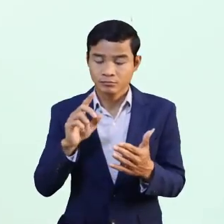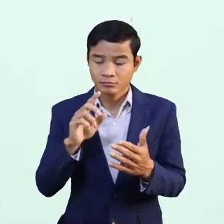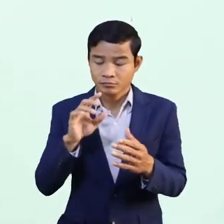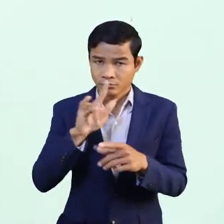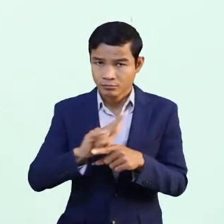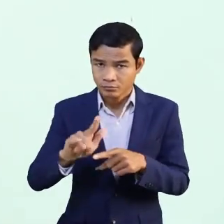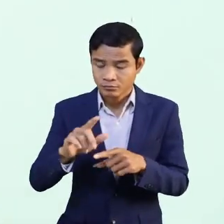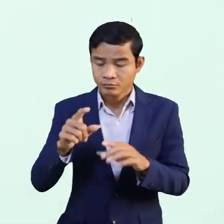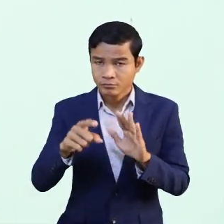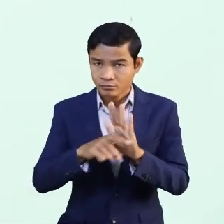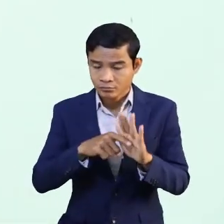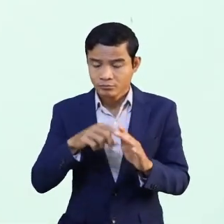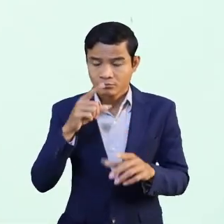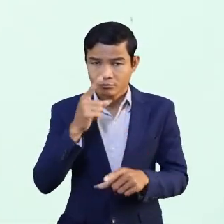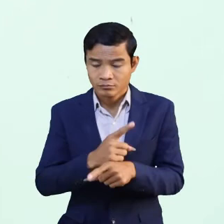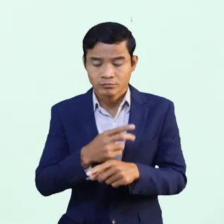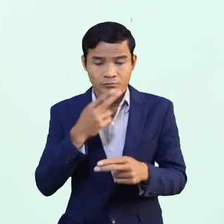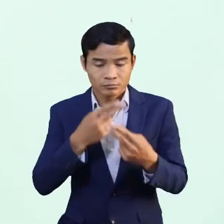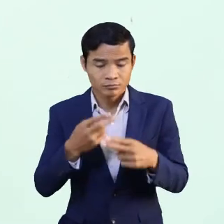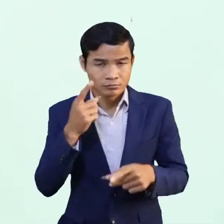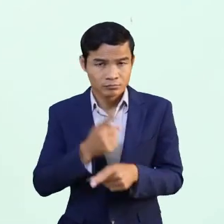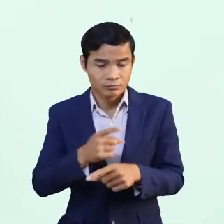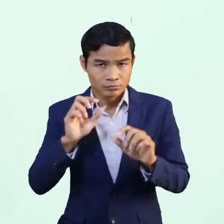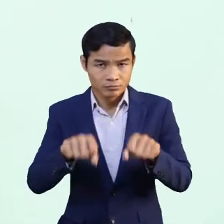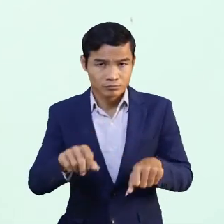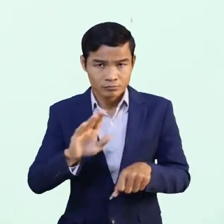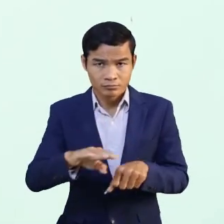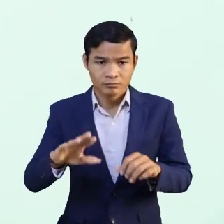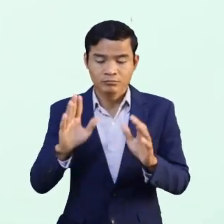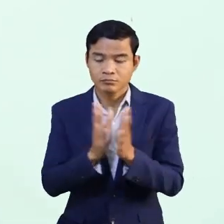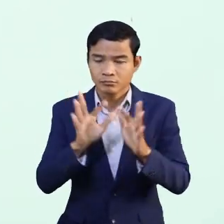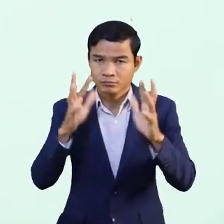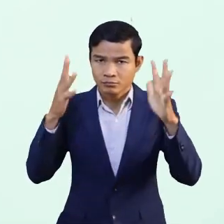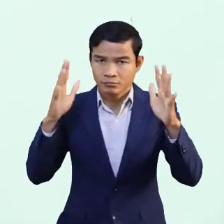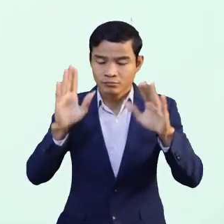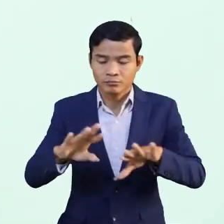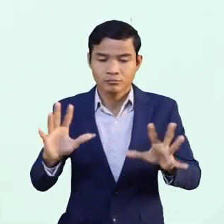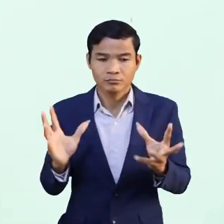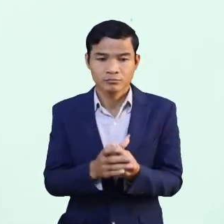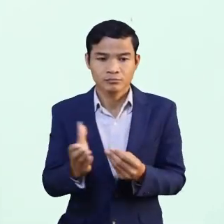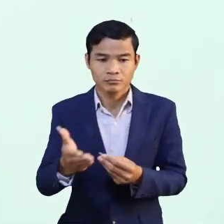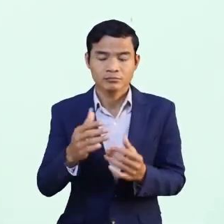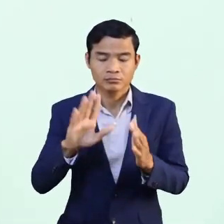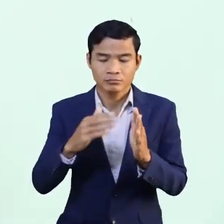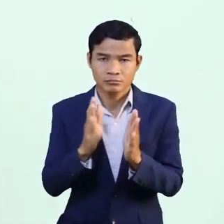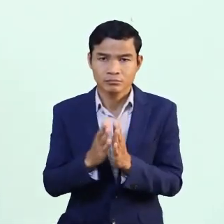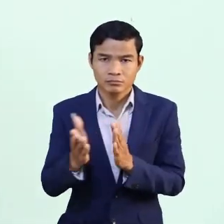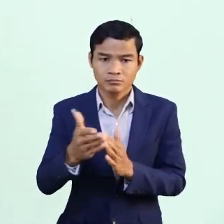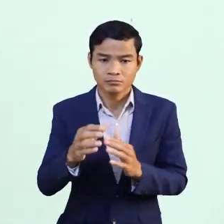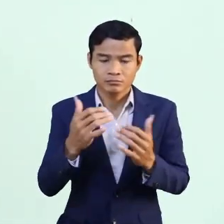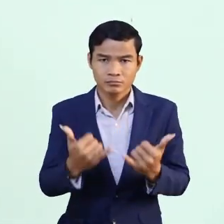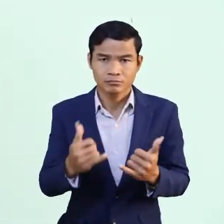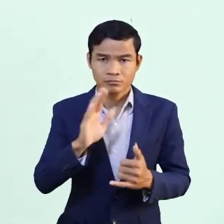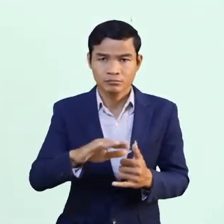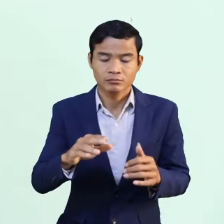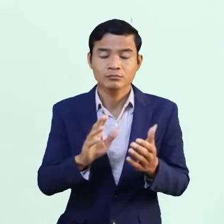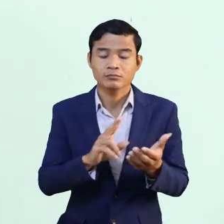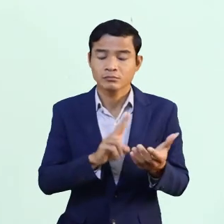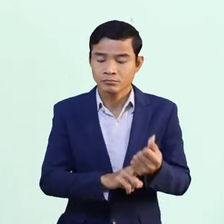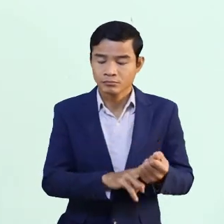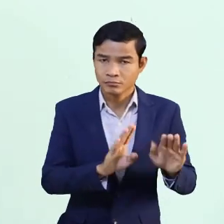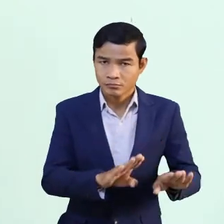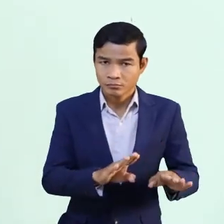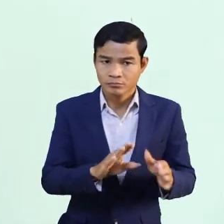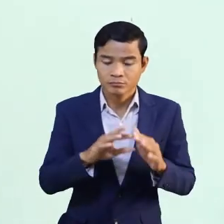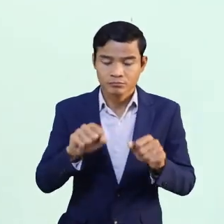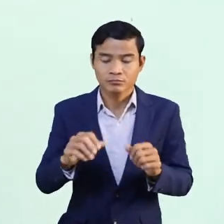ធ្វើប្រវត្តិវិធីដកនឹងបានចម្លើយត្រឹមត្រូវបែបនេះគណាចាតែដៃសរសើរខ្លួនឯងណាកូនណាចាអរគុណច្រើនចឹងឥឡូវនេះកូនទុកដាក់ឈ្មោះ